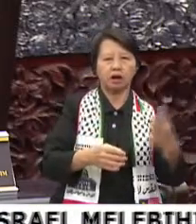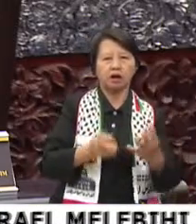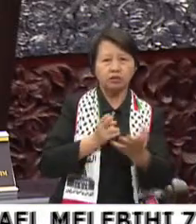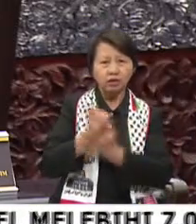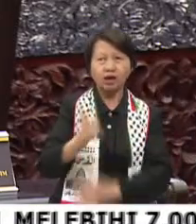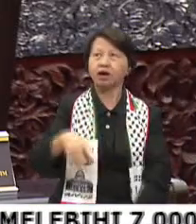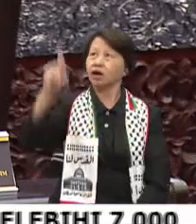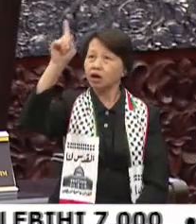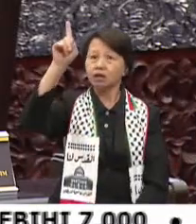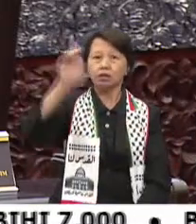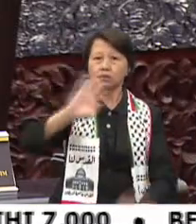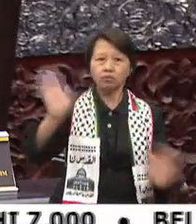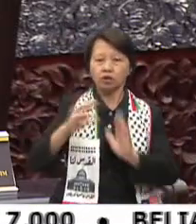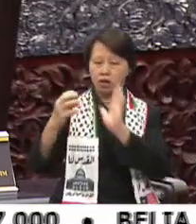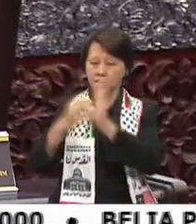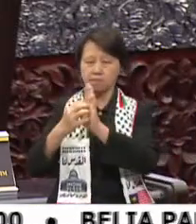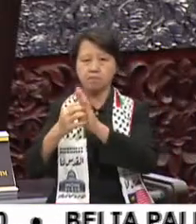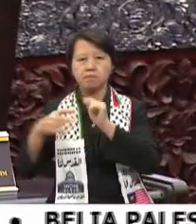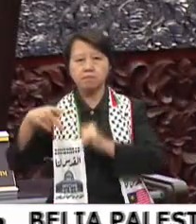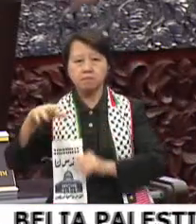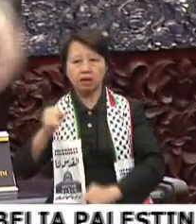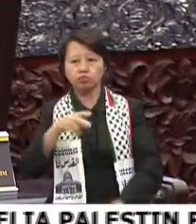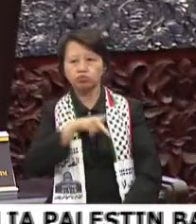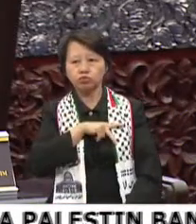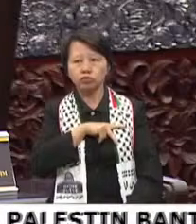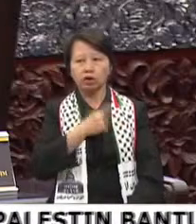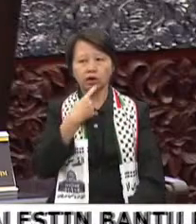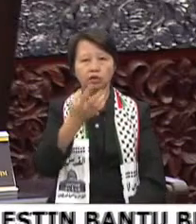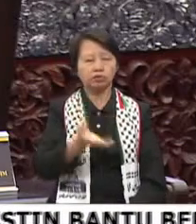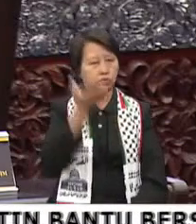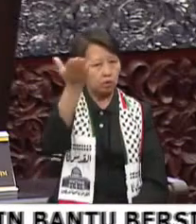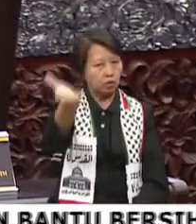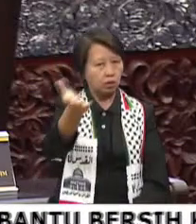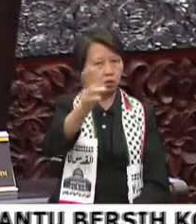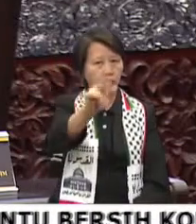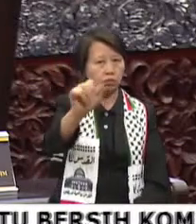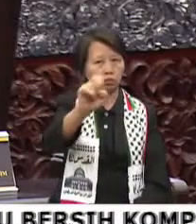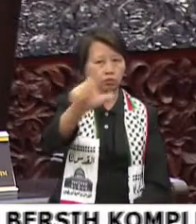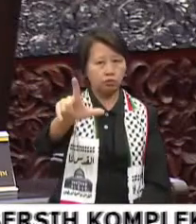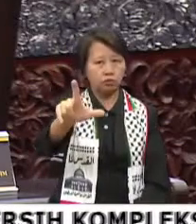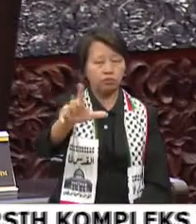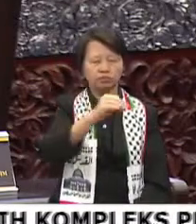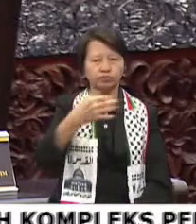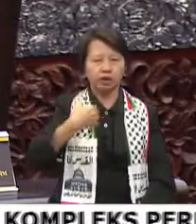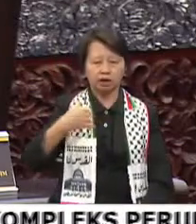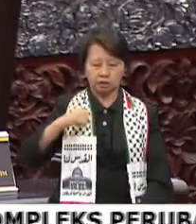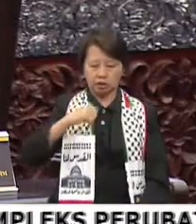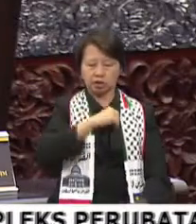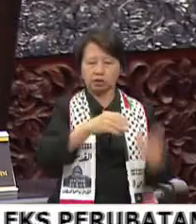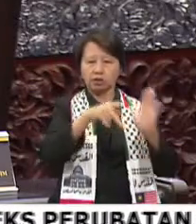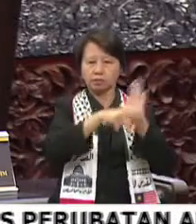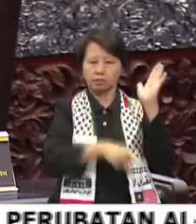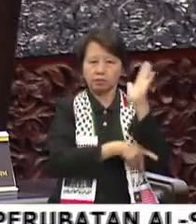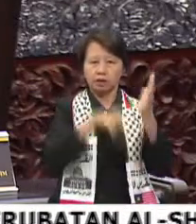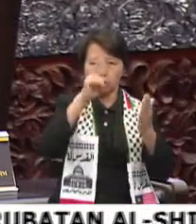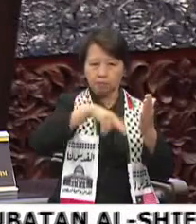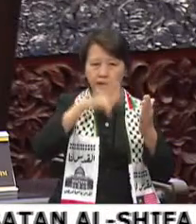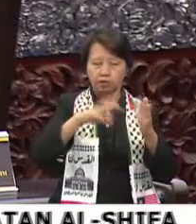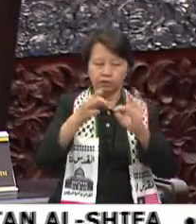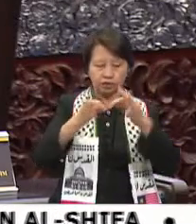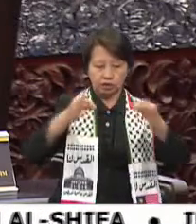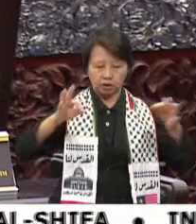Allah Taala bukan pas bayang baru kata saya dah buat usul kemudian ada ahli parlimen yang baca ayat Quran